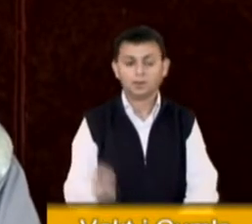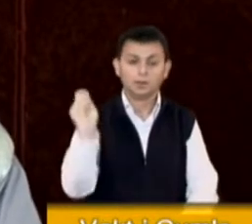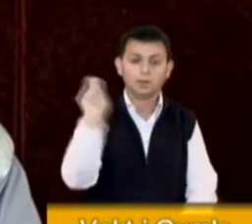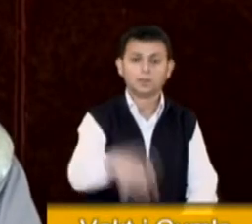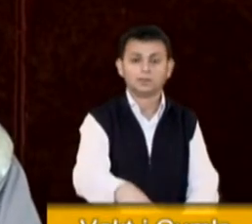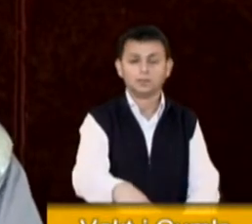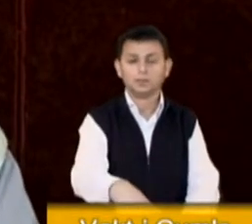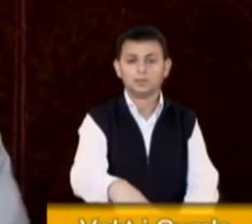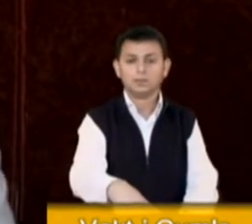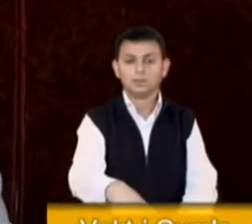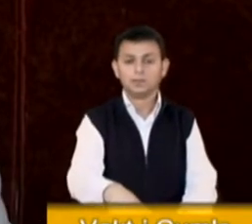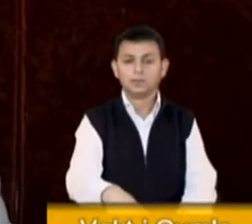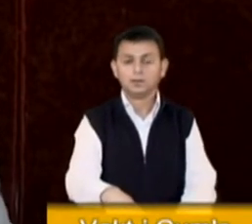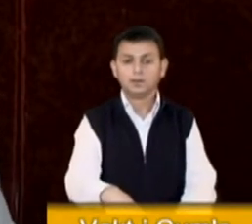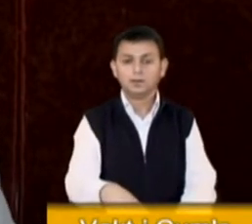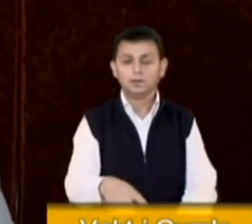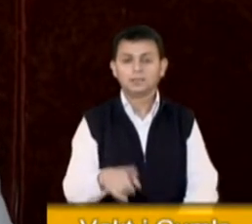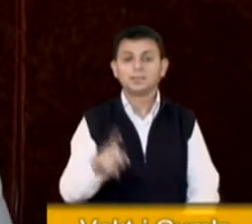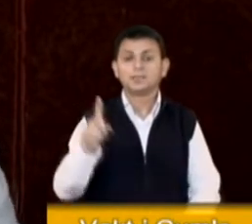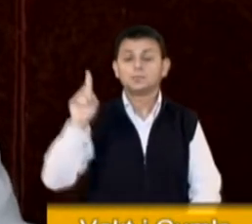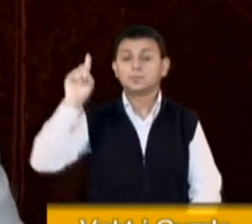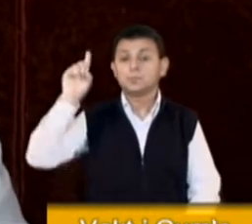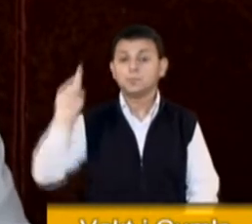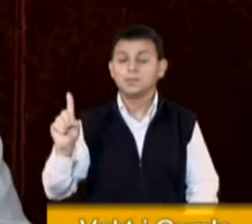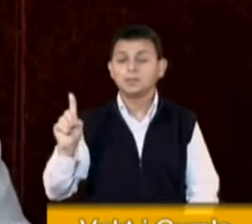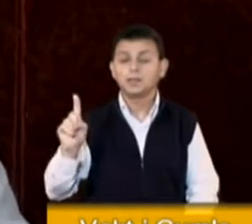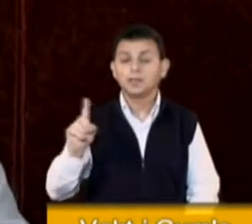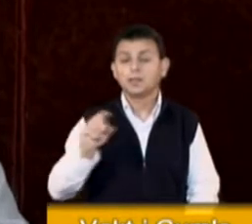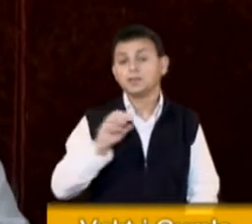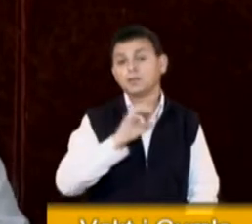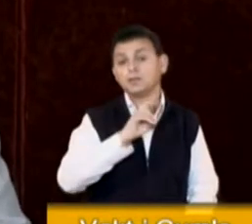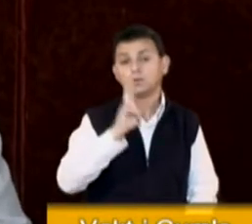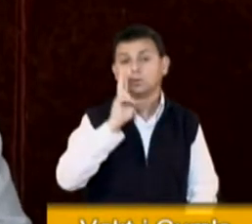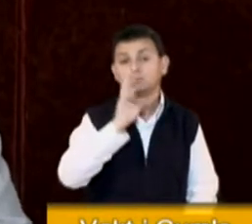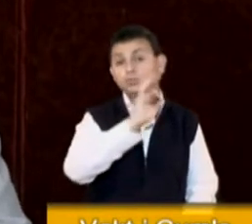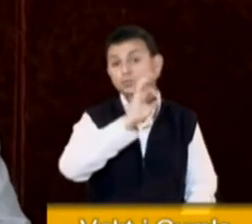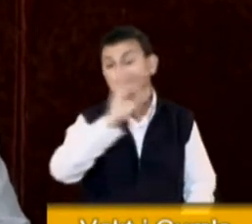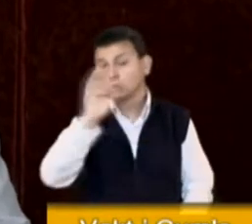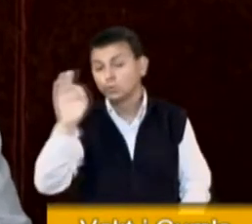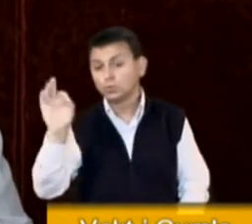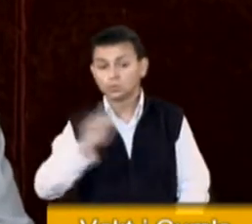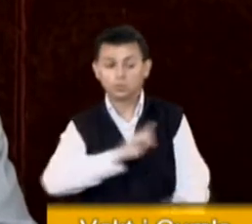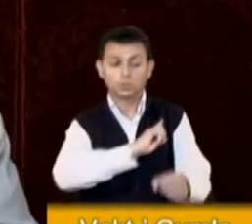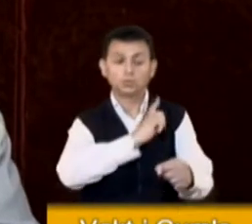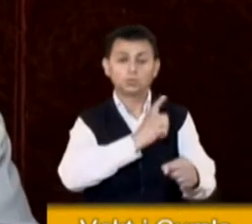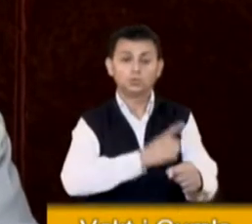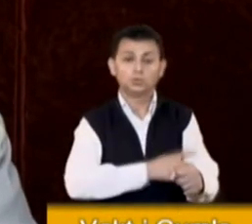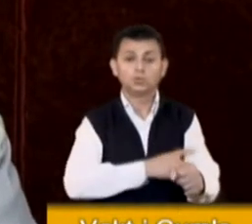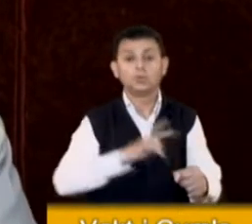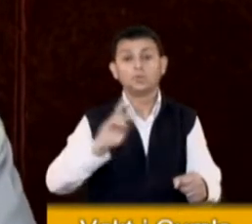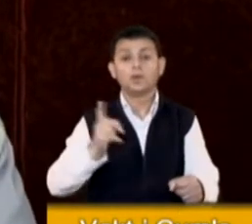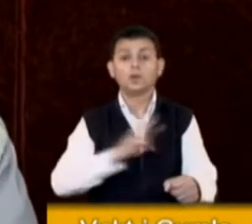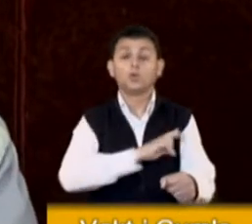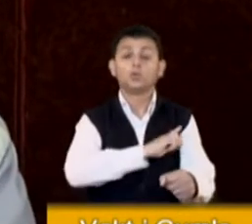koruyan, yegane koruyan ve koruma, muhafaza etme noktasında sonsuz güç